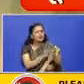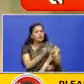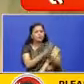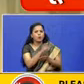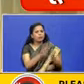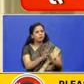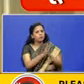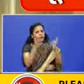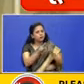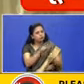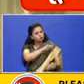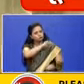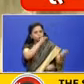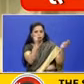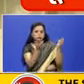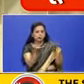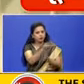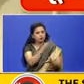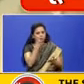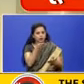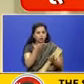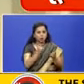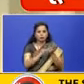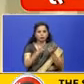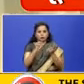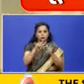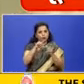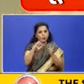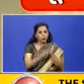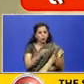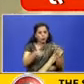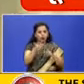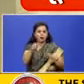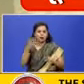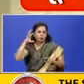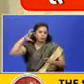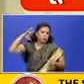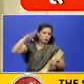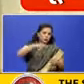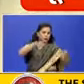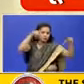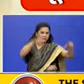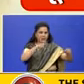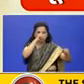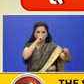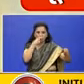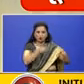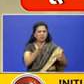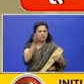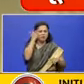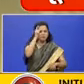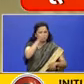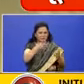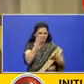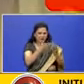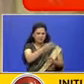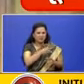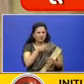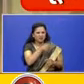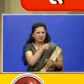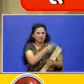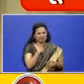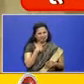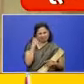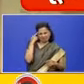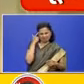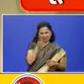बड़ा परिवर्तन आया, ये सोलर रूफटॉप प्लांट आपने लगवा दिया, जो शुरू में लोग कह रहे होंगे तब तो आपको मन में आया